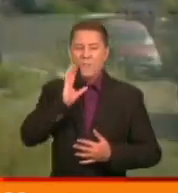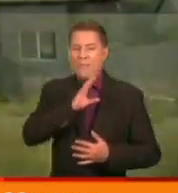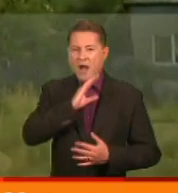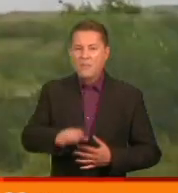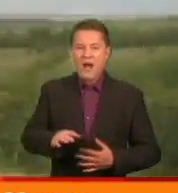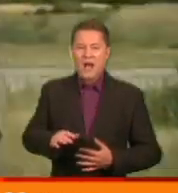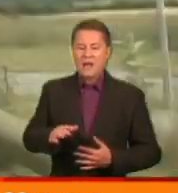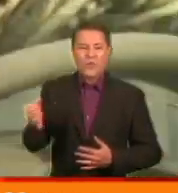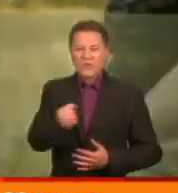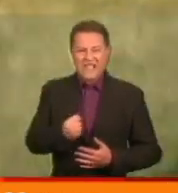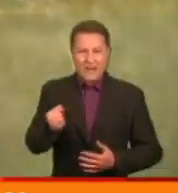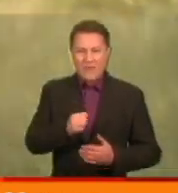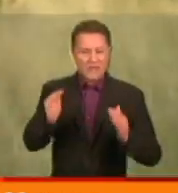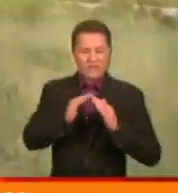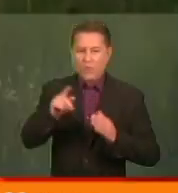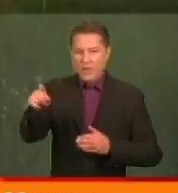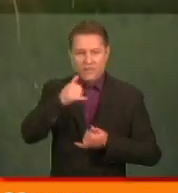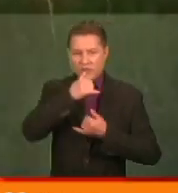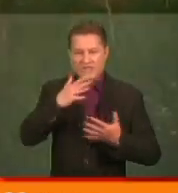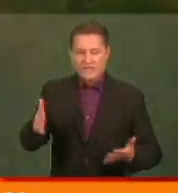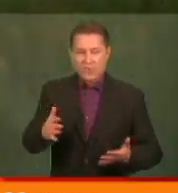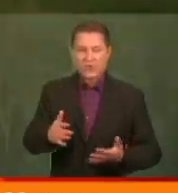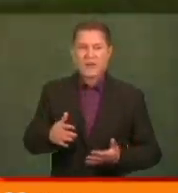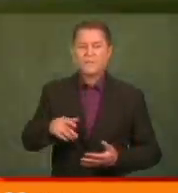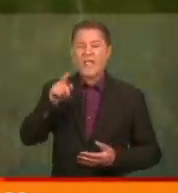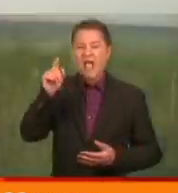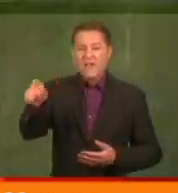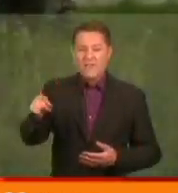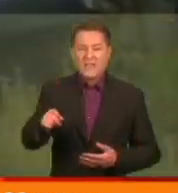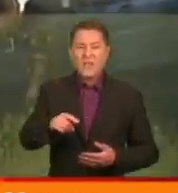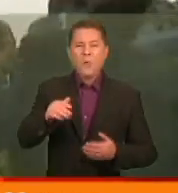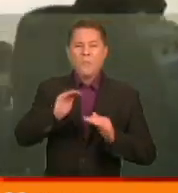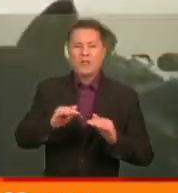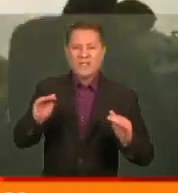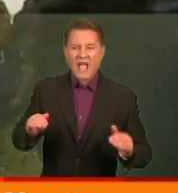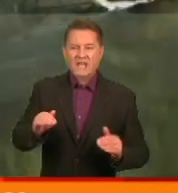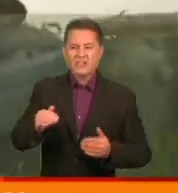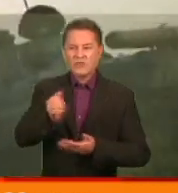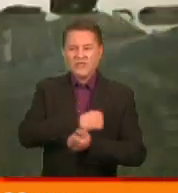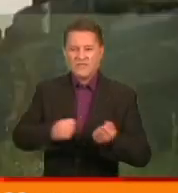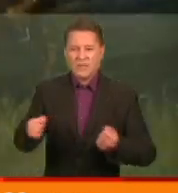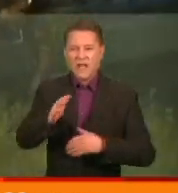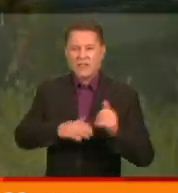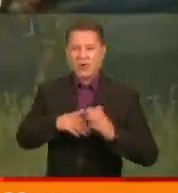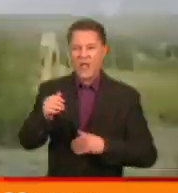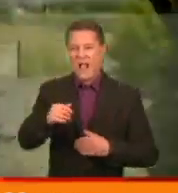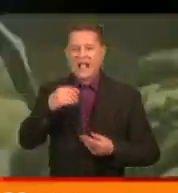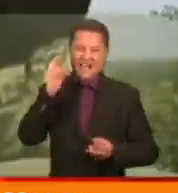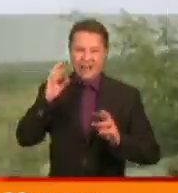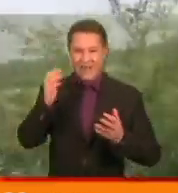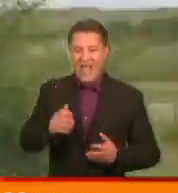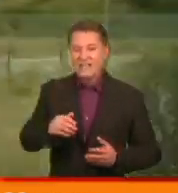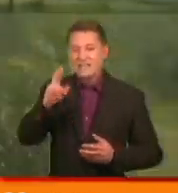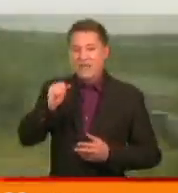сина не зможе. Їдемо воювати. Ось неповнолітній Жора так по-дитячому, але з автоматом у руках кривляється на камеру.